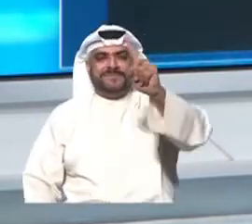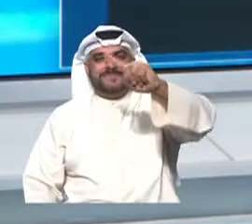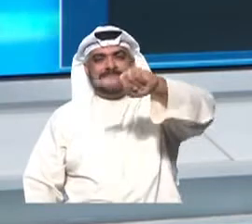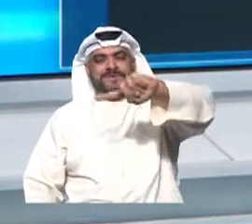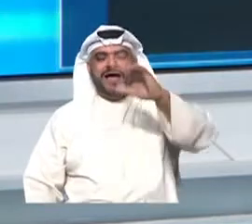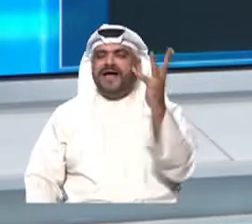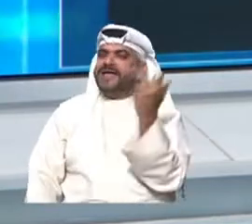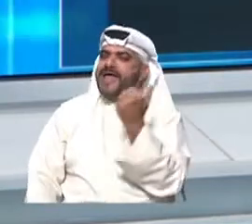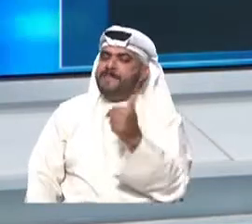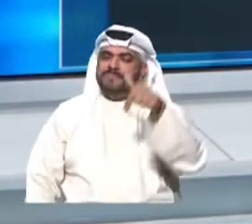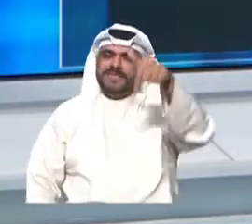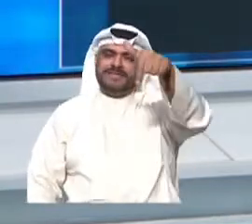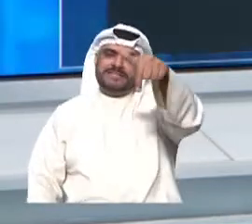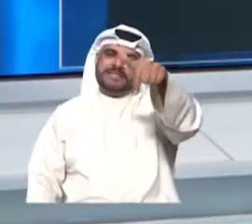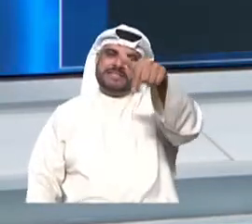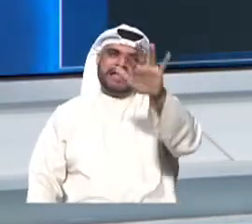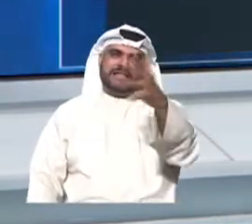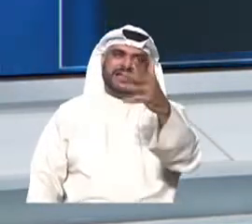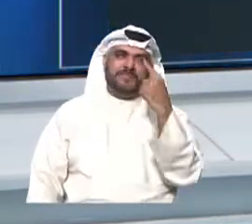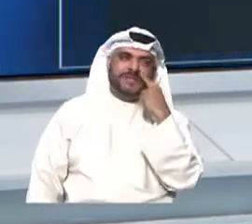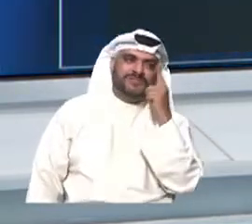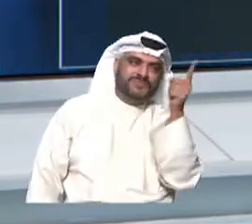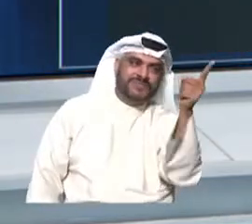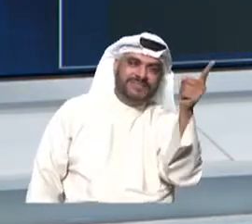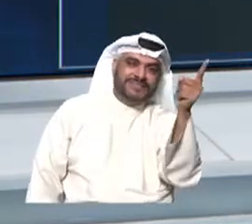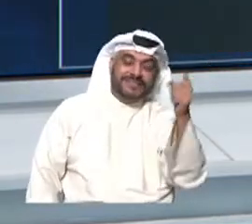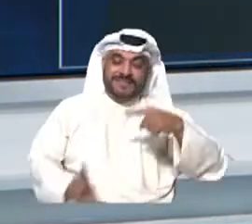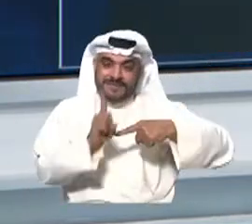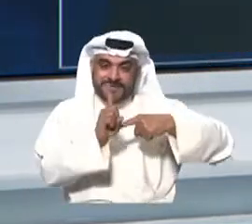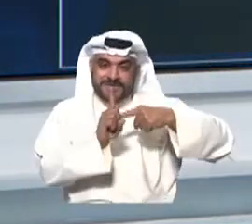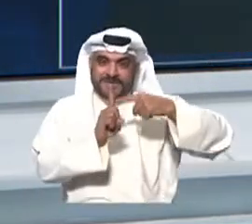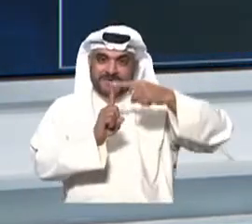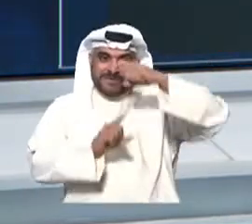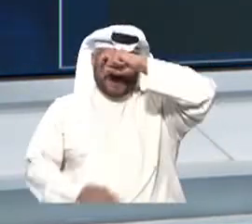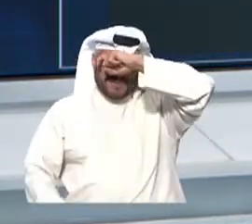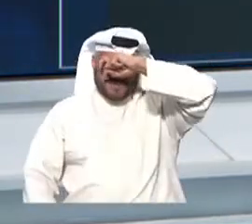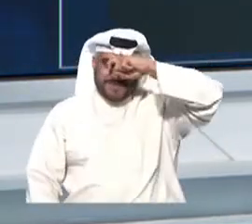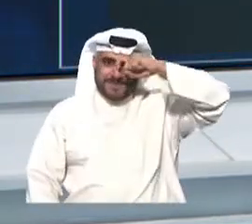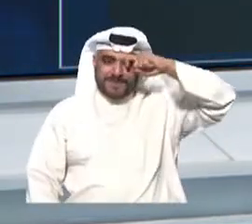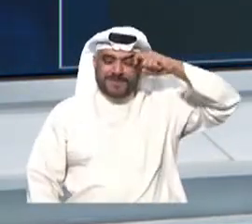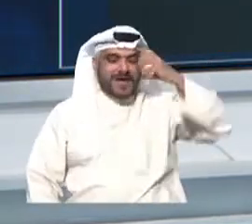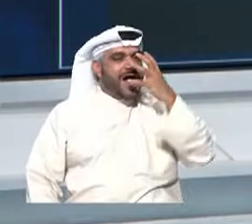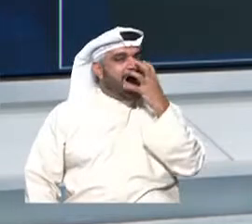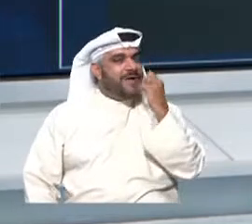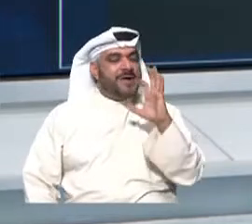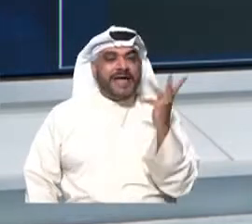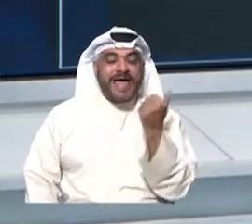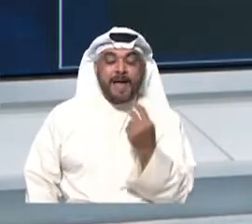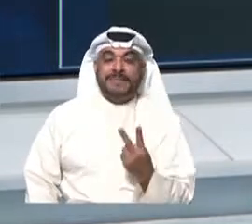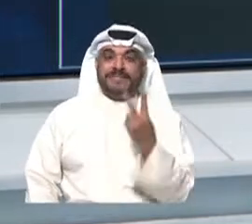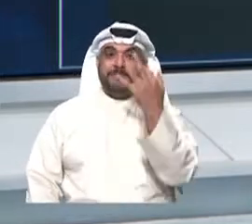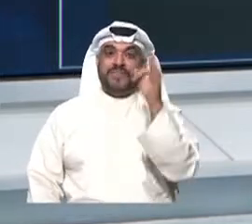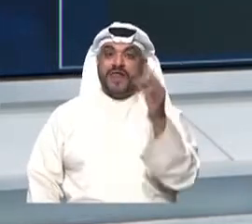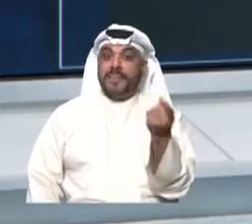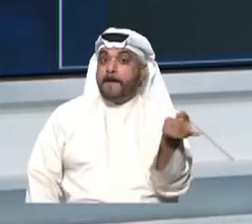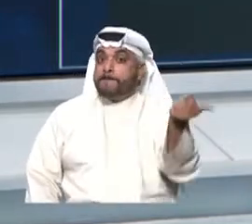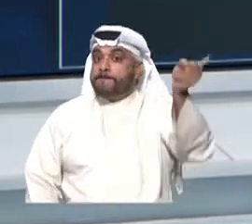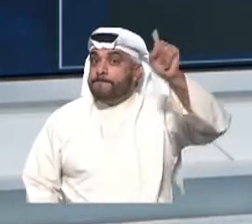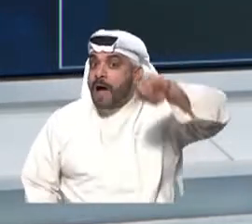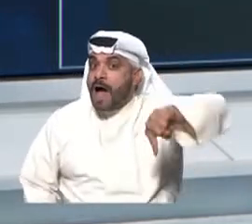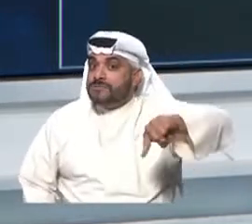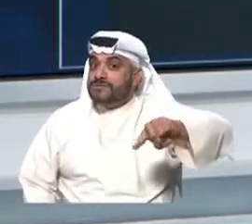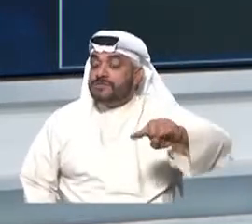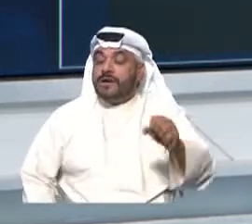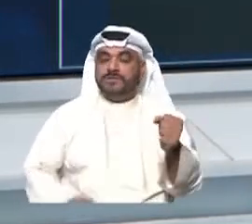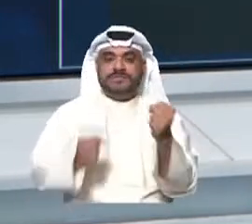6 إلى 30 كيلومتر بالساعة، لكن نشاط ملحوظ راح نلاحظه مع بداية ظهر يوم الغد وحالة من عدم الاستقرار.